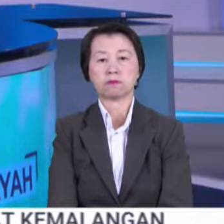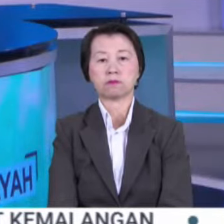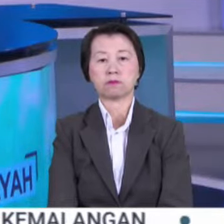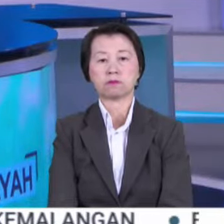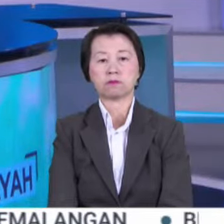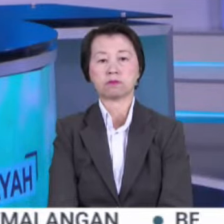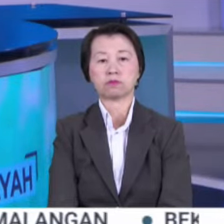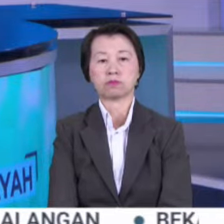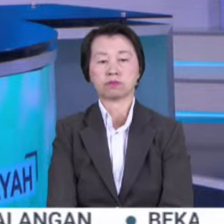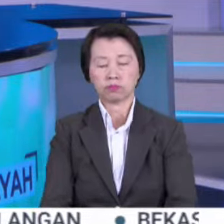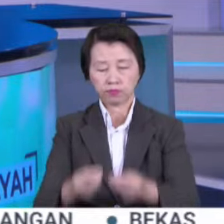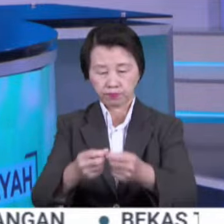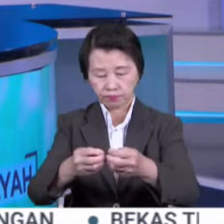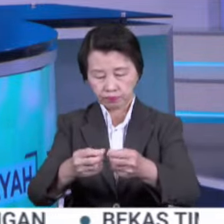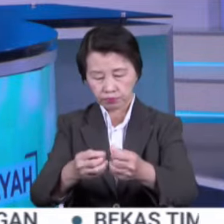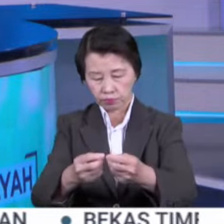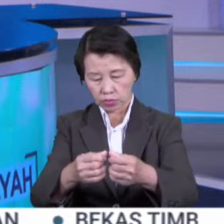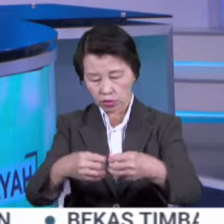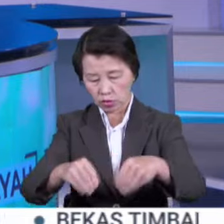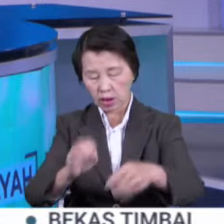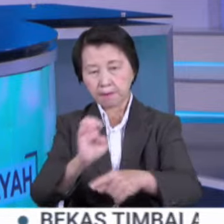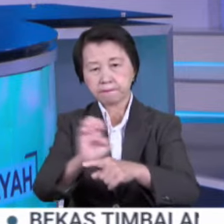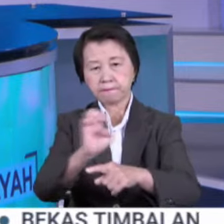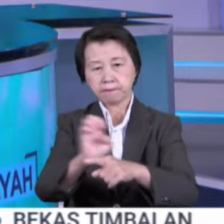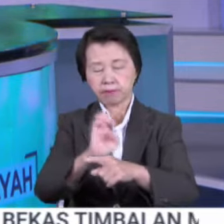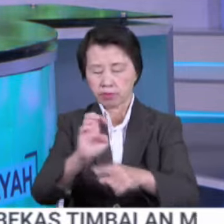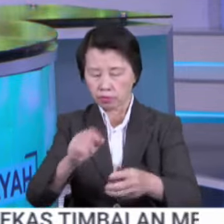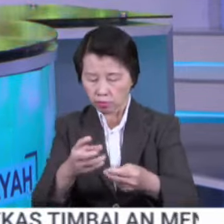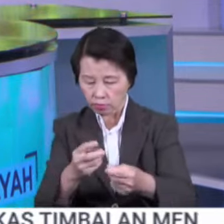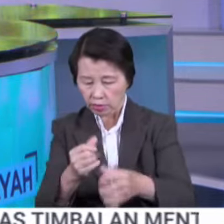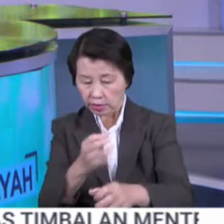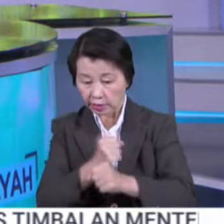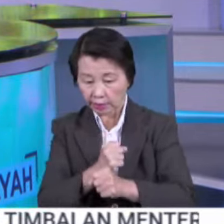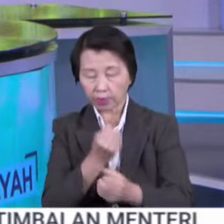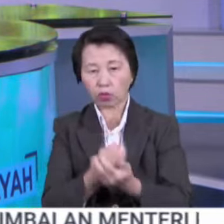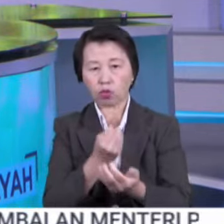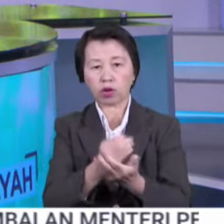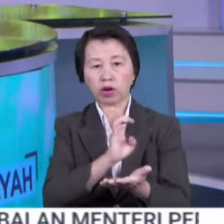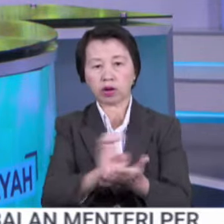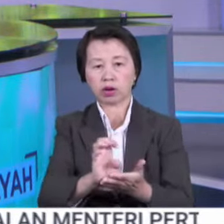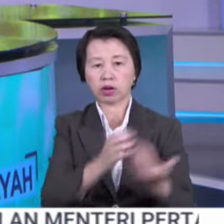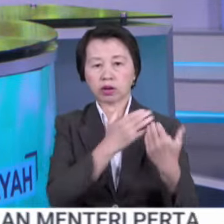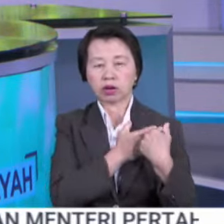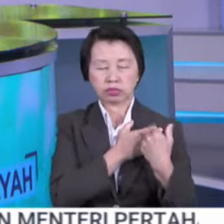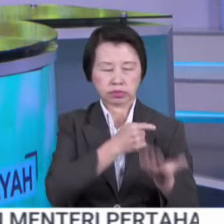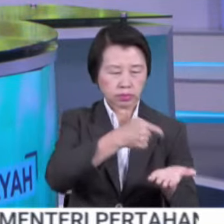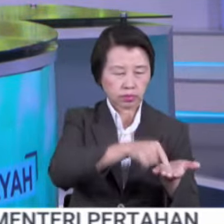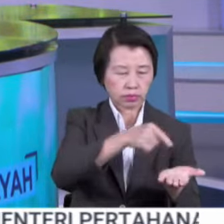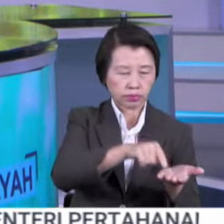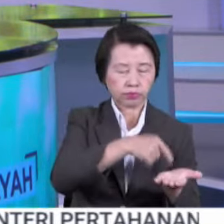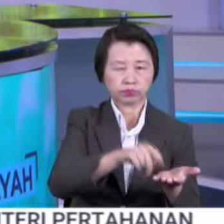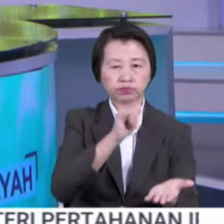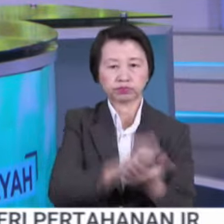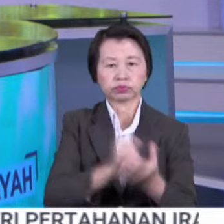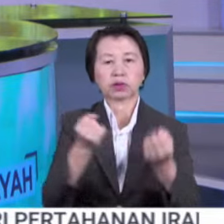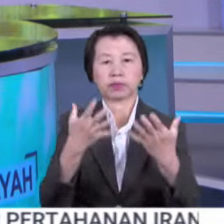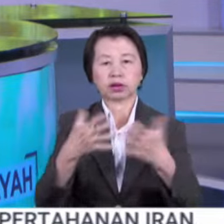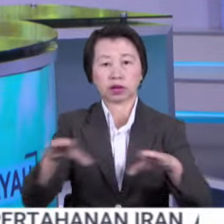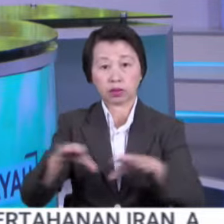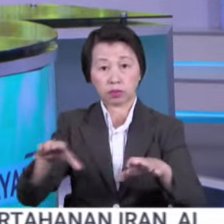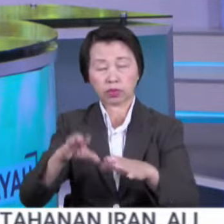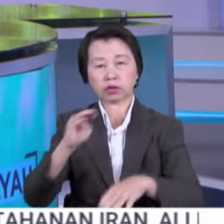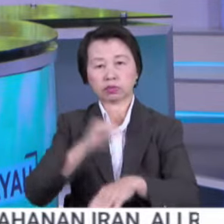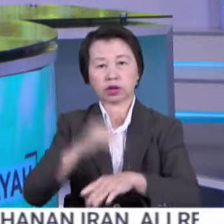mencairkan emas atau menjual emas merupakan alternatif untuk mendapatkan uang tunai bagi menampung perbelanjaan Selain itu banyak dilakukan